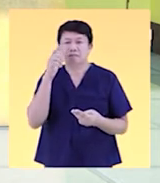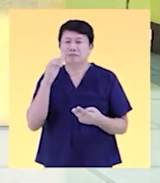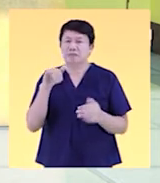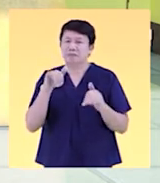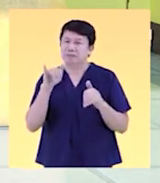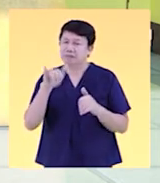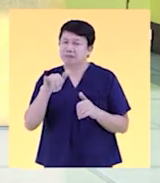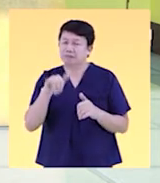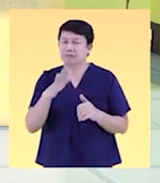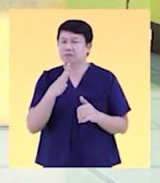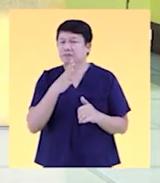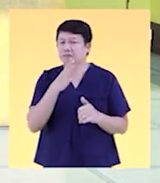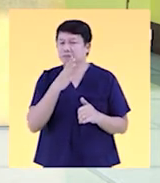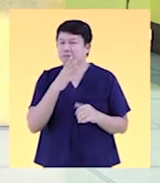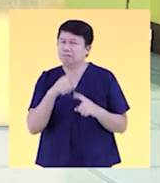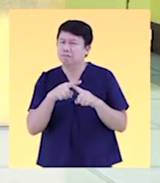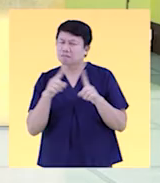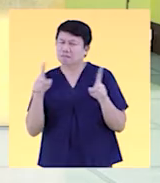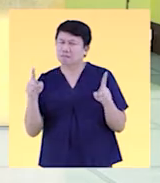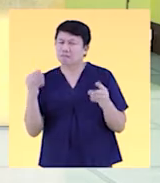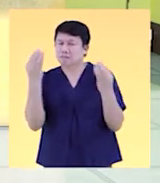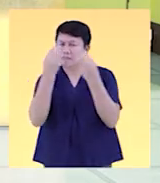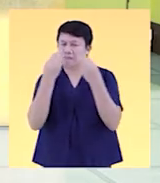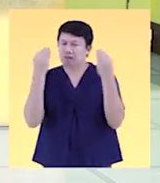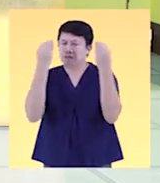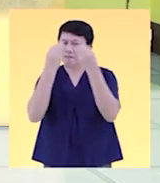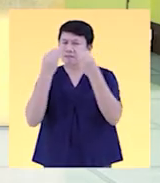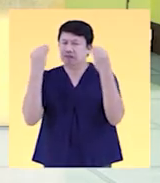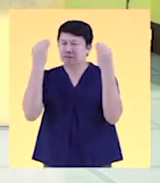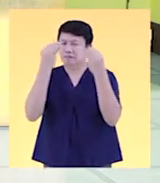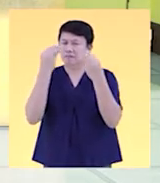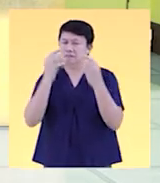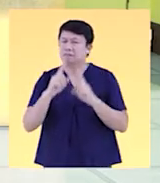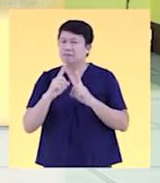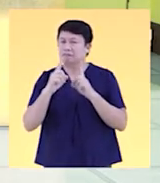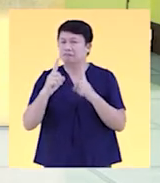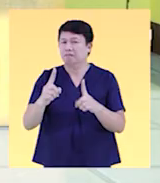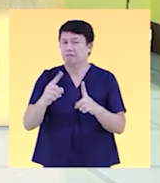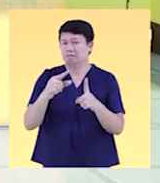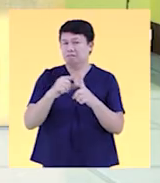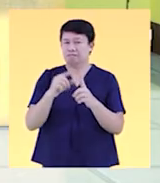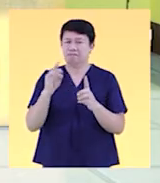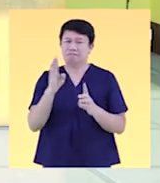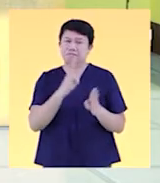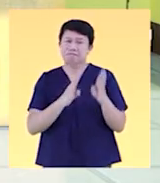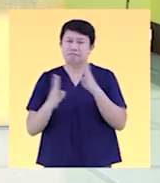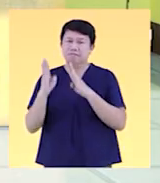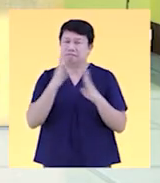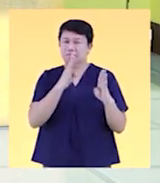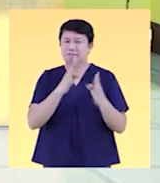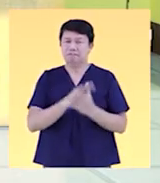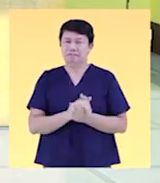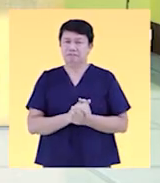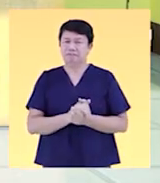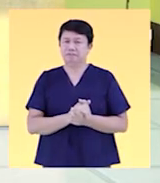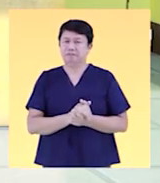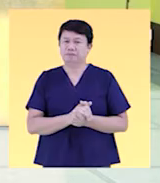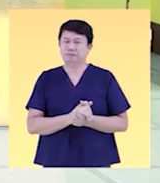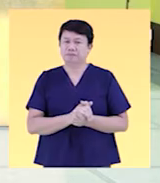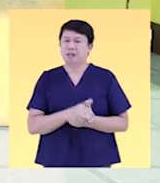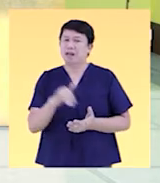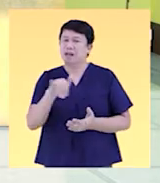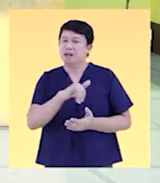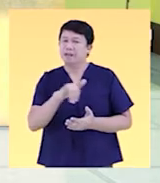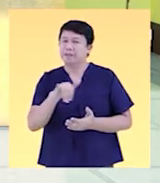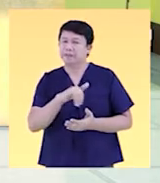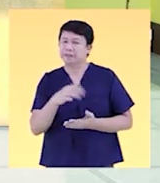nga po, Inay. Subalit, nalilito po ako sa pagsagot ng mga word problems.